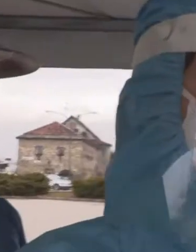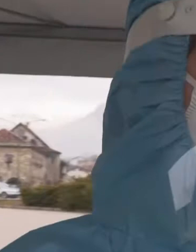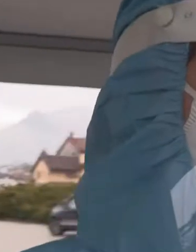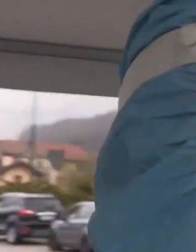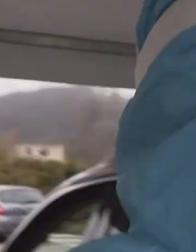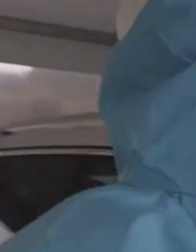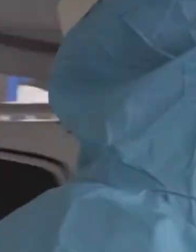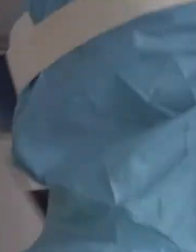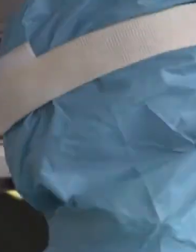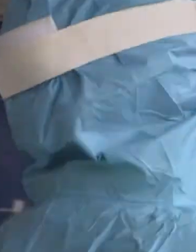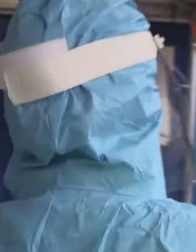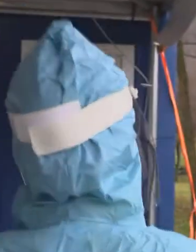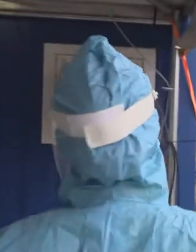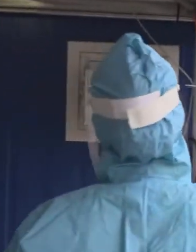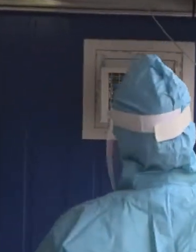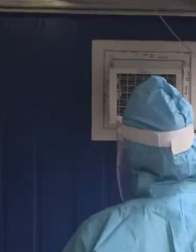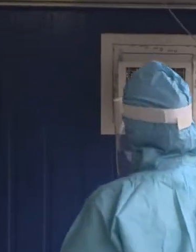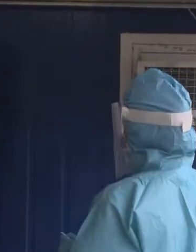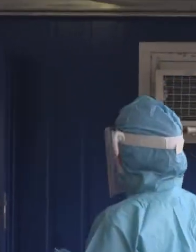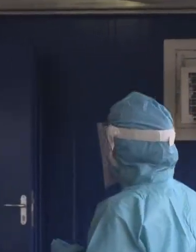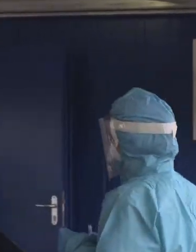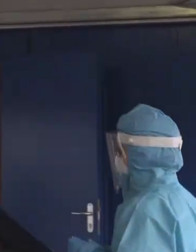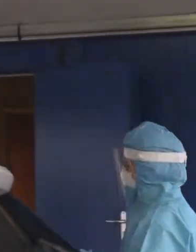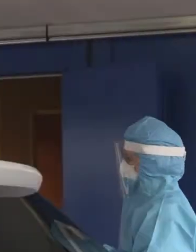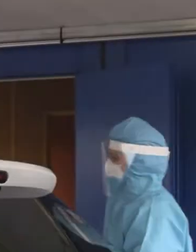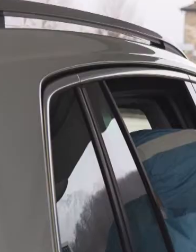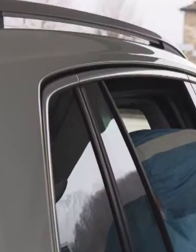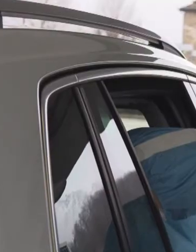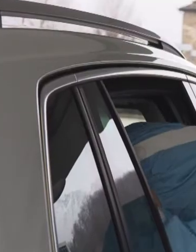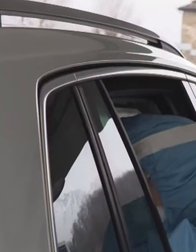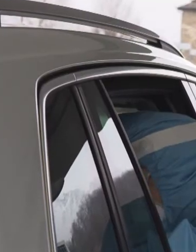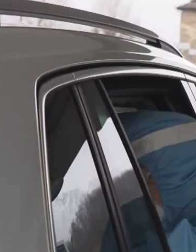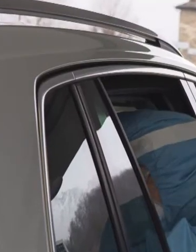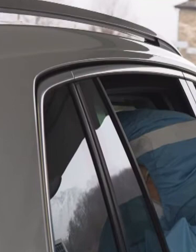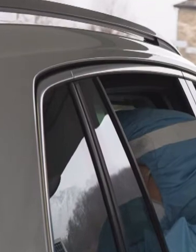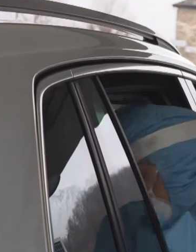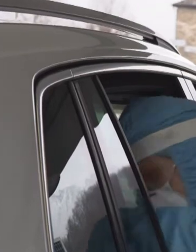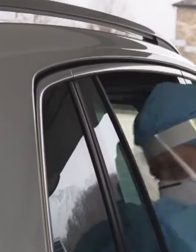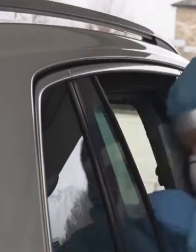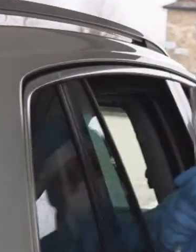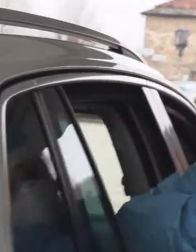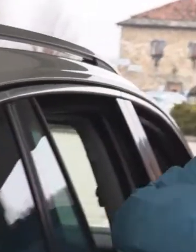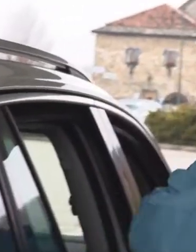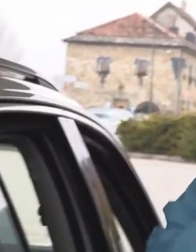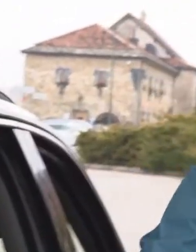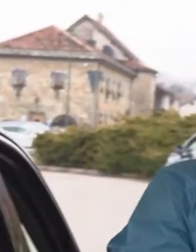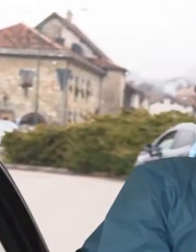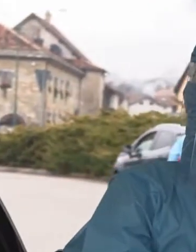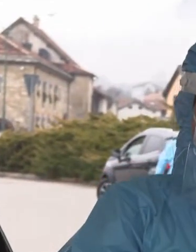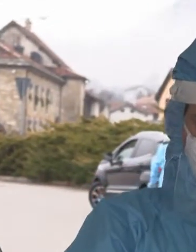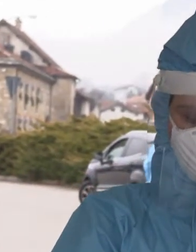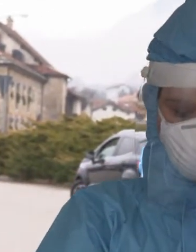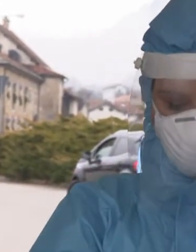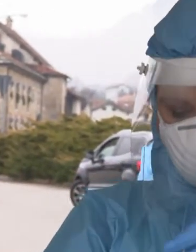7.350 tamponi al giorno di base. Questo prevede la tabella. Noi ne faremo di più con delle popolazioni target